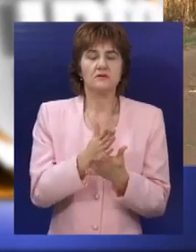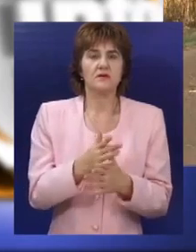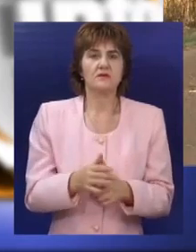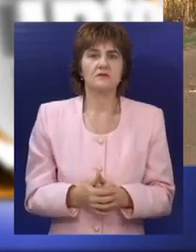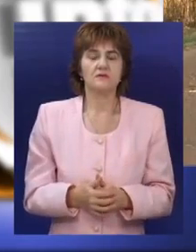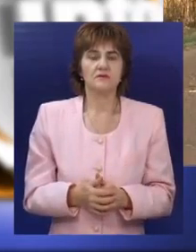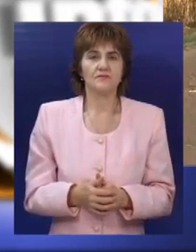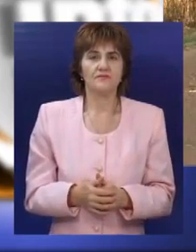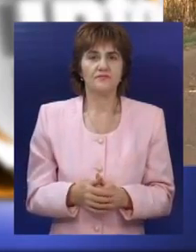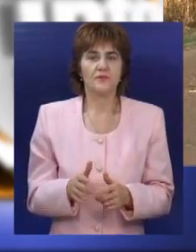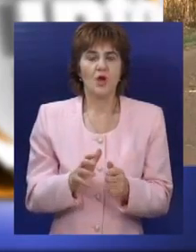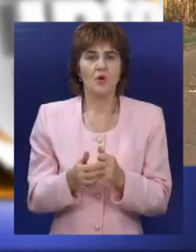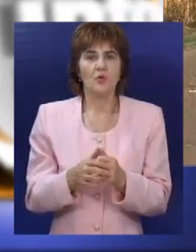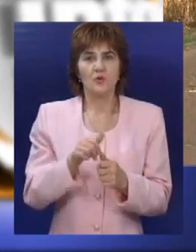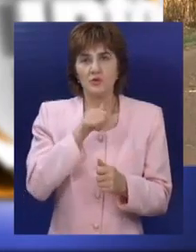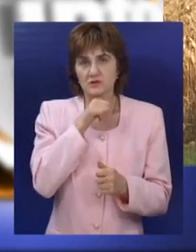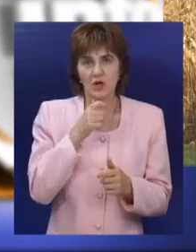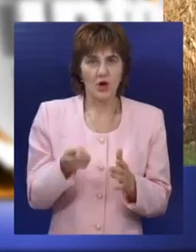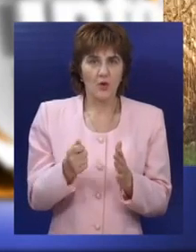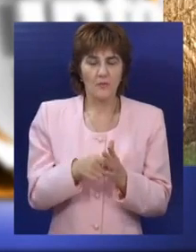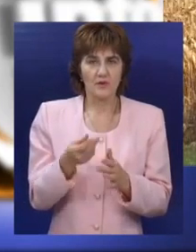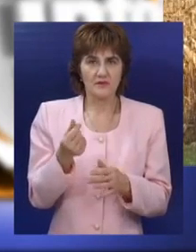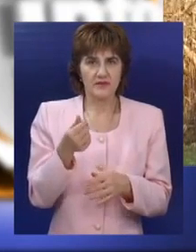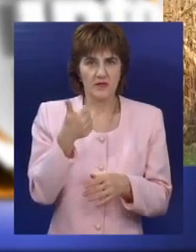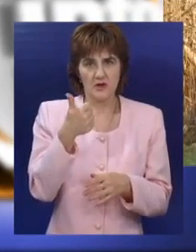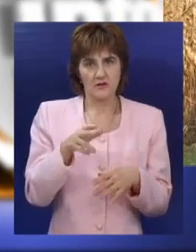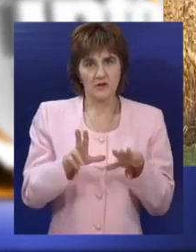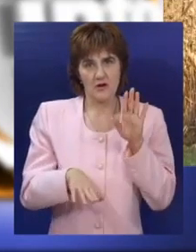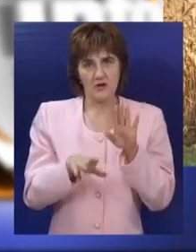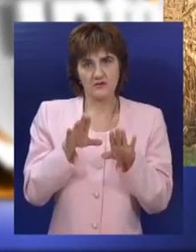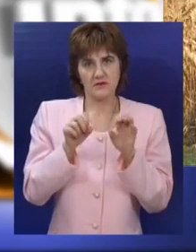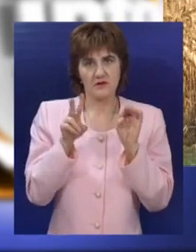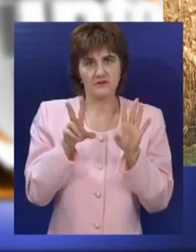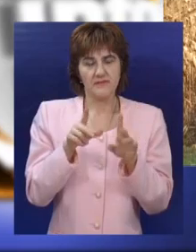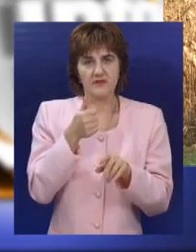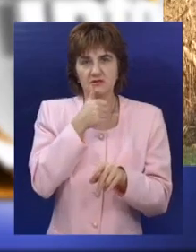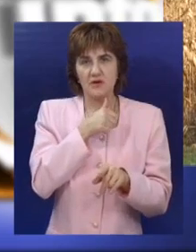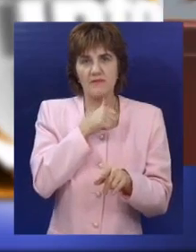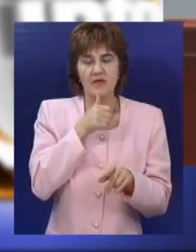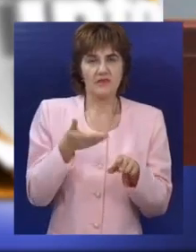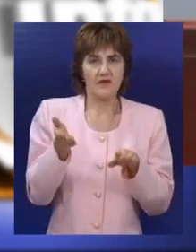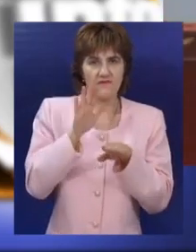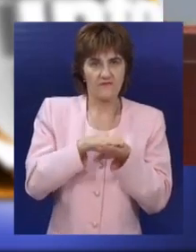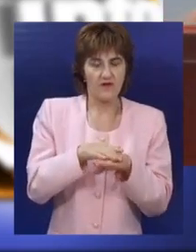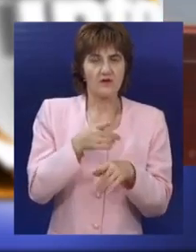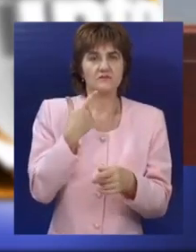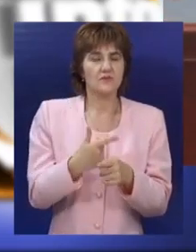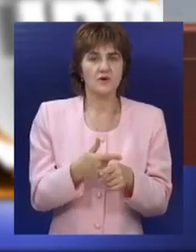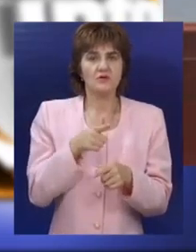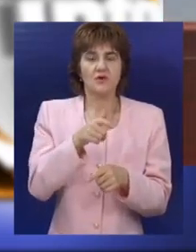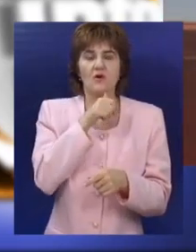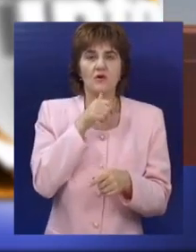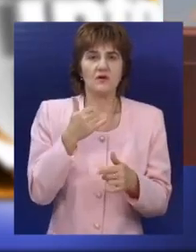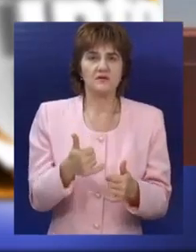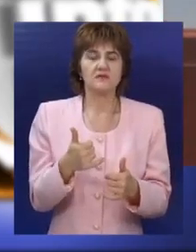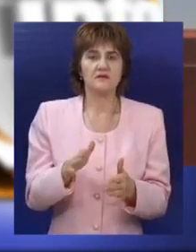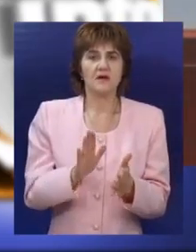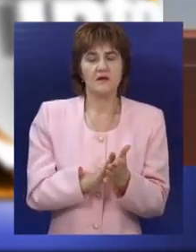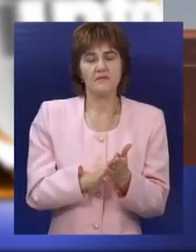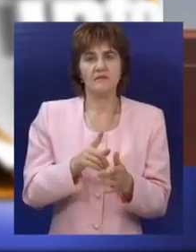svoju kvotu. Kukuruz se otkupljuje po ceni od 18 dinara za kilogram sa PDV-om, što je više od tržišne cene koja trenutno